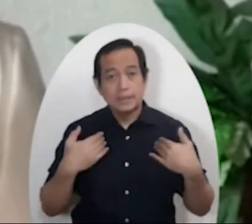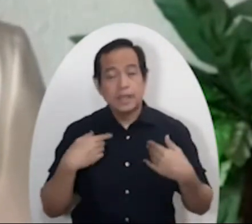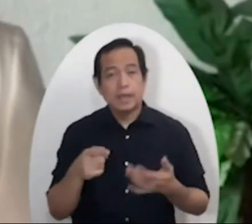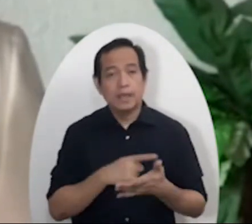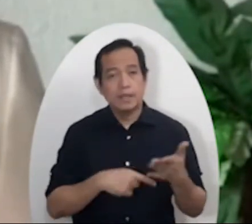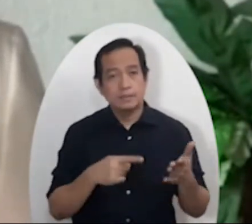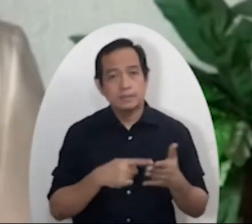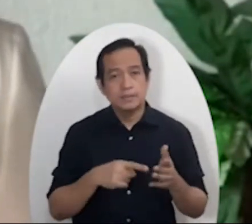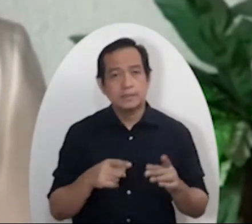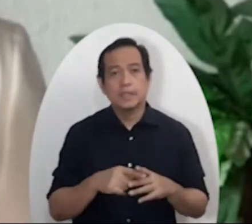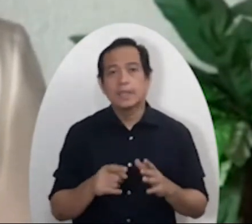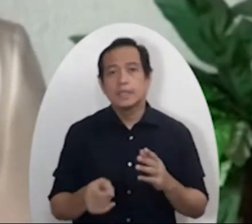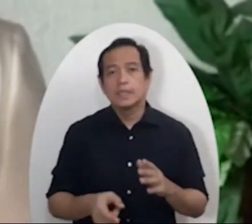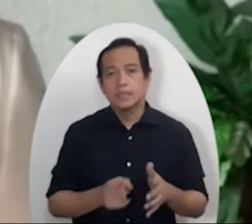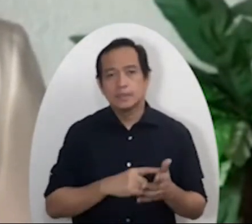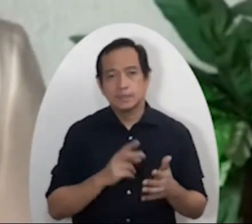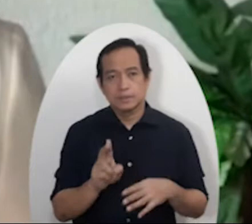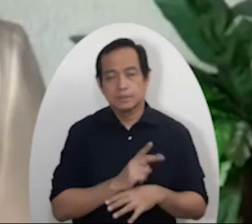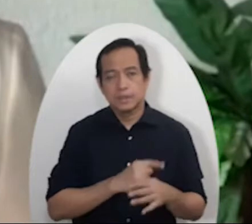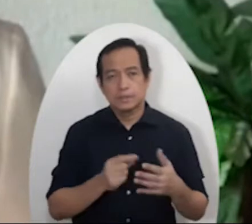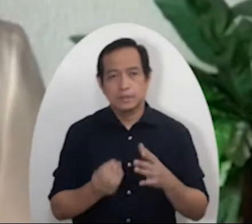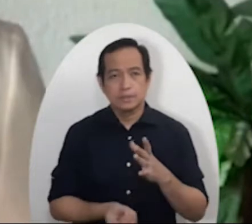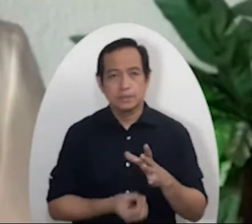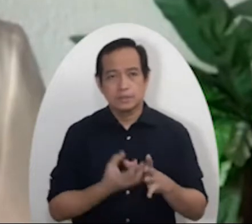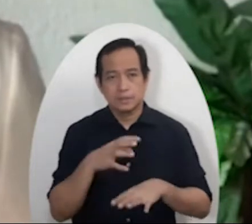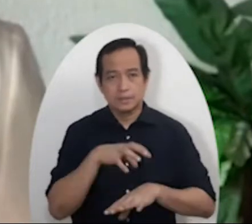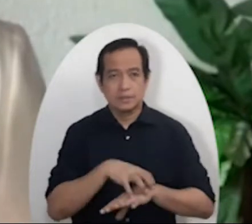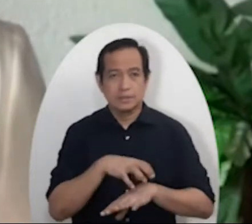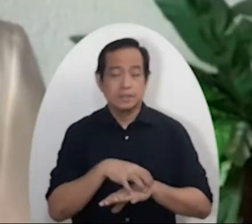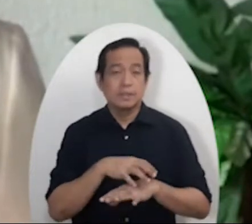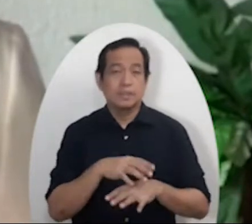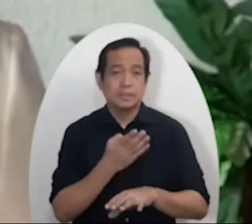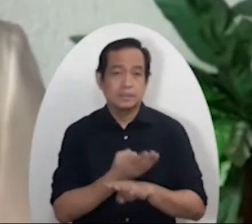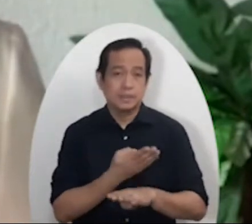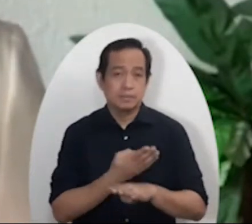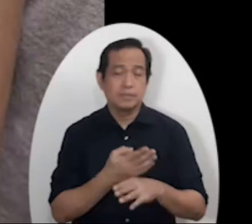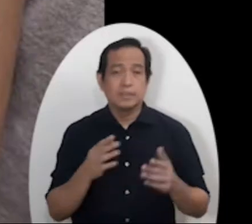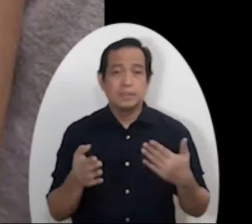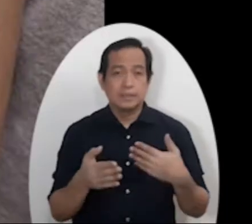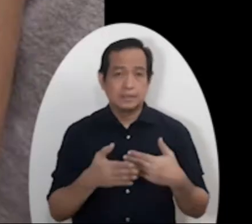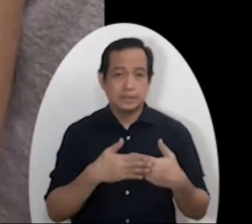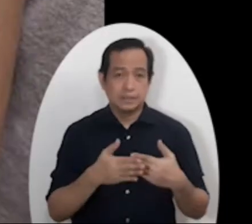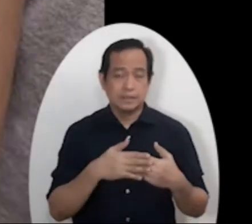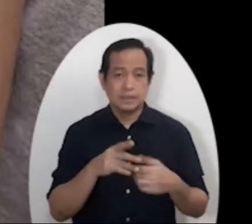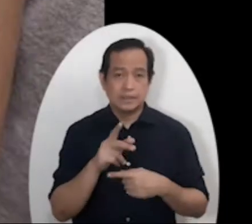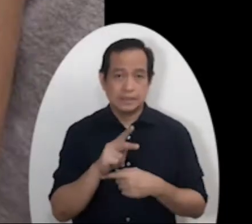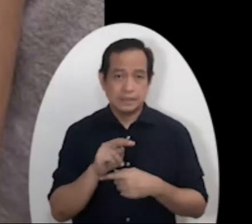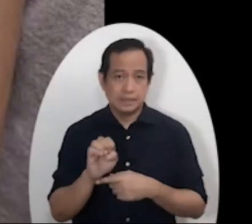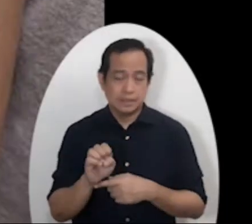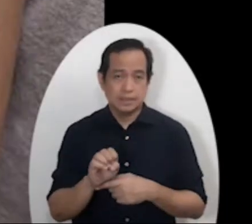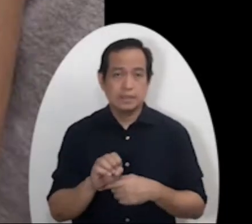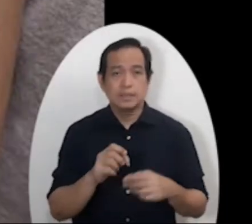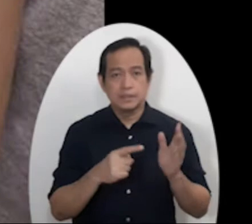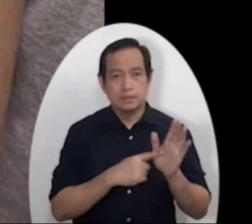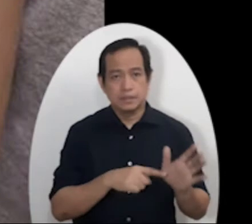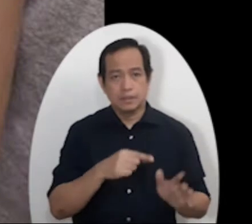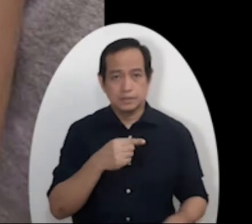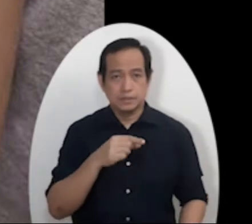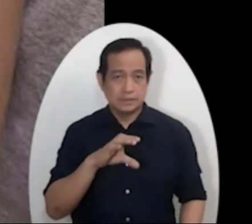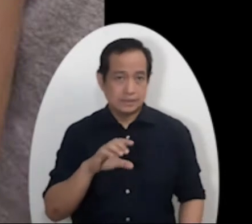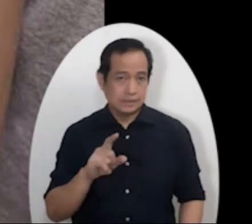Si Elaine at Doronio at ako po'y nag-aaral na at ang grade ko na po ay grade 4. Ang paborito ko